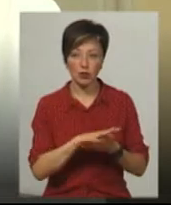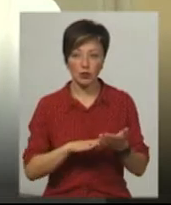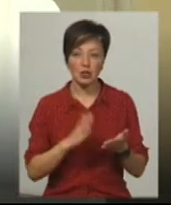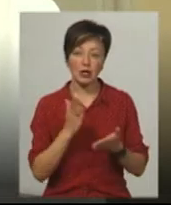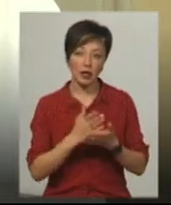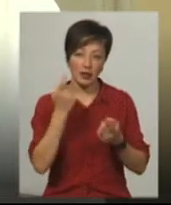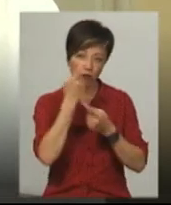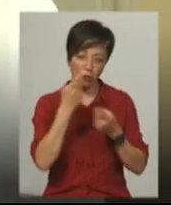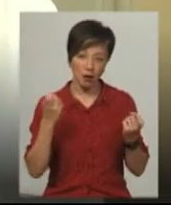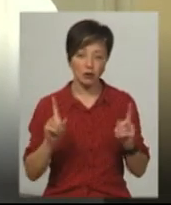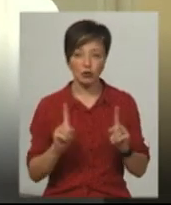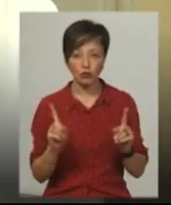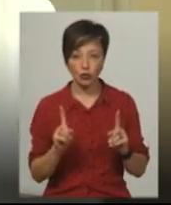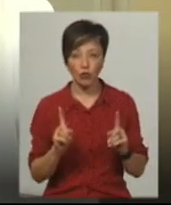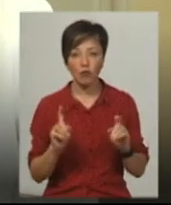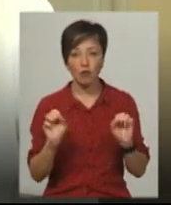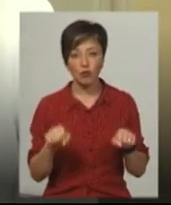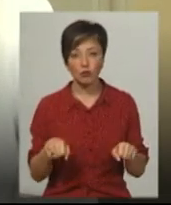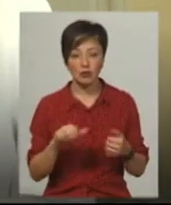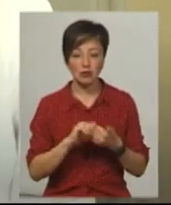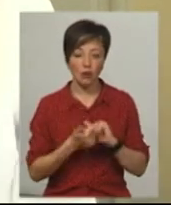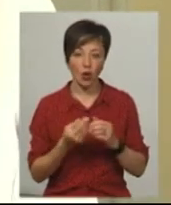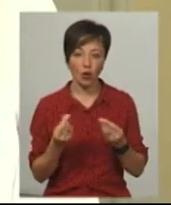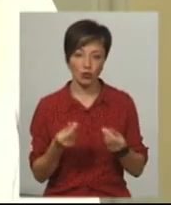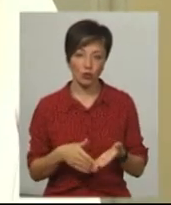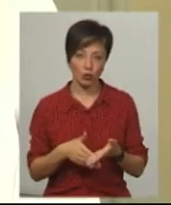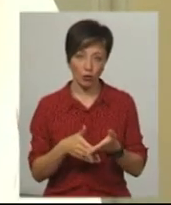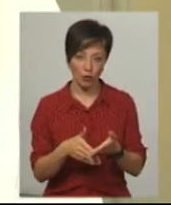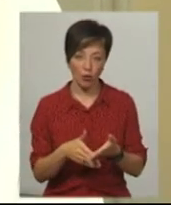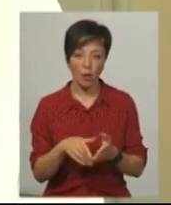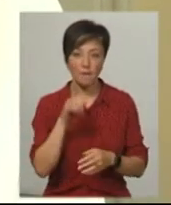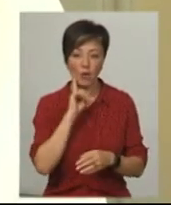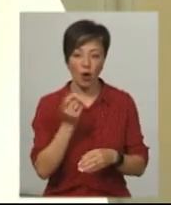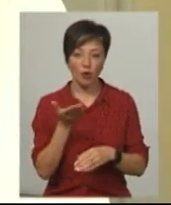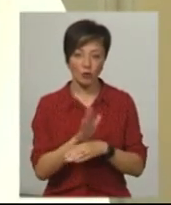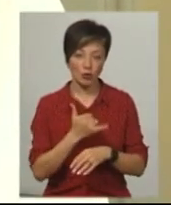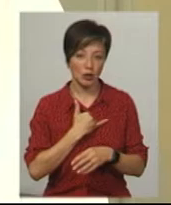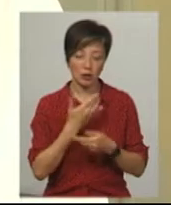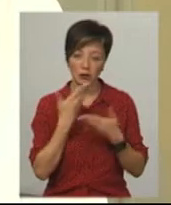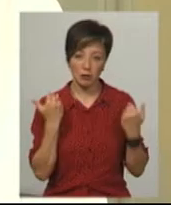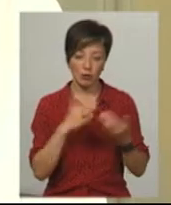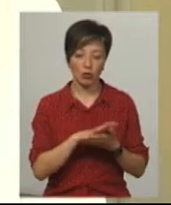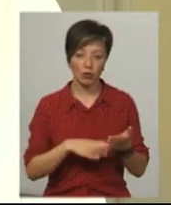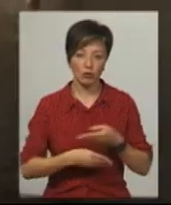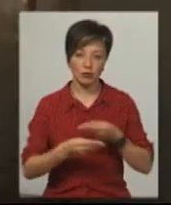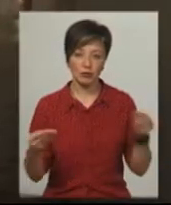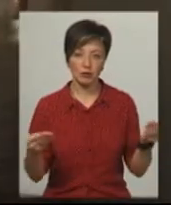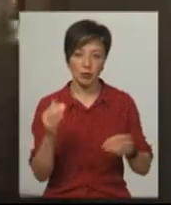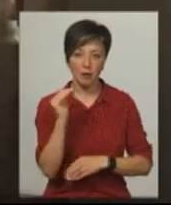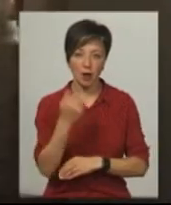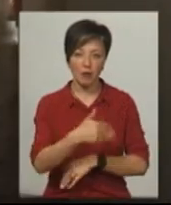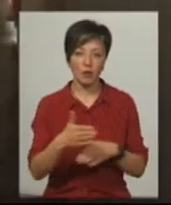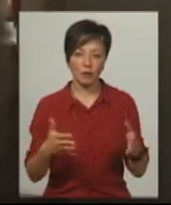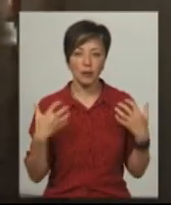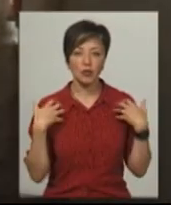Є інформація, що бебі-бокси можуть замінити на грошову допомогу. Поки розпорядження у нас не було, ми даємо бебі-бокси.